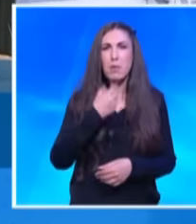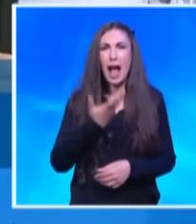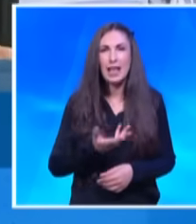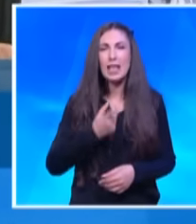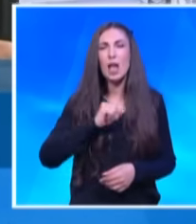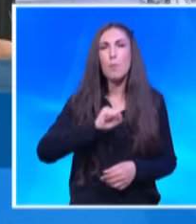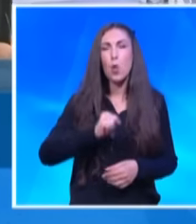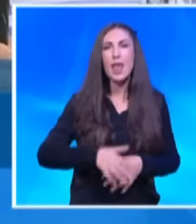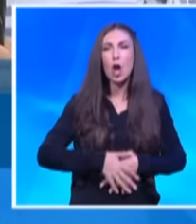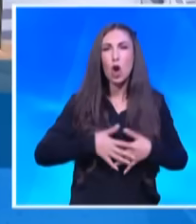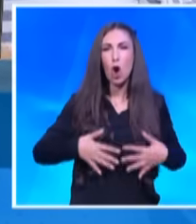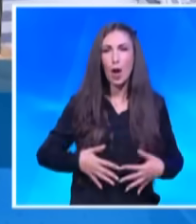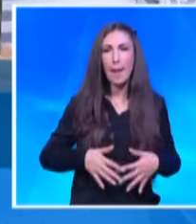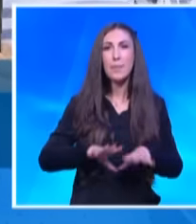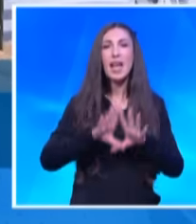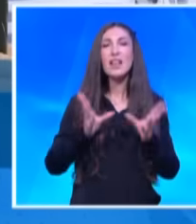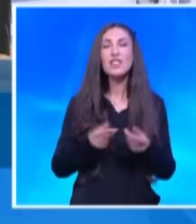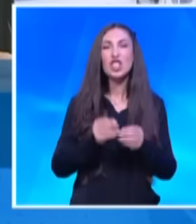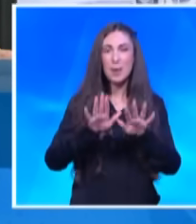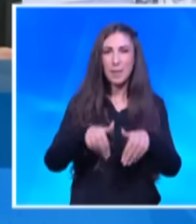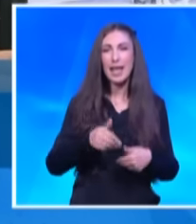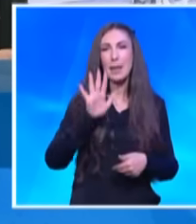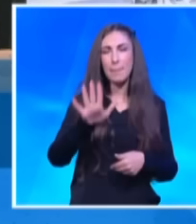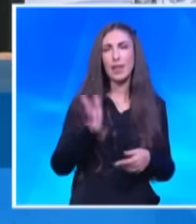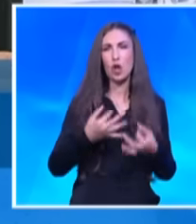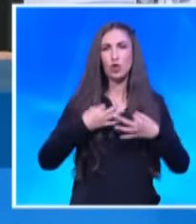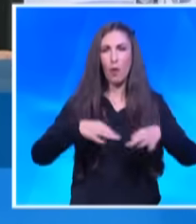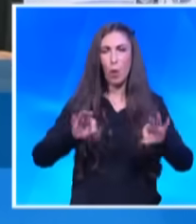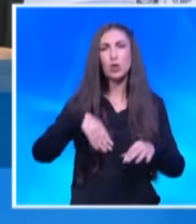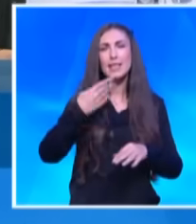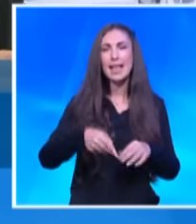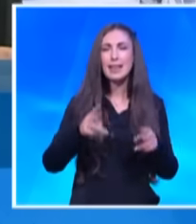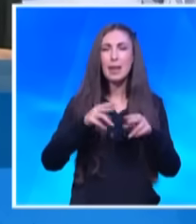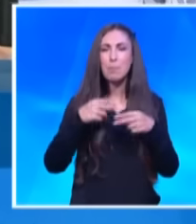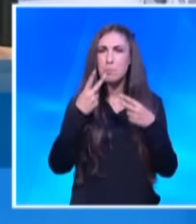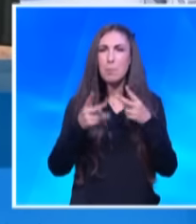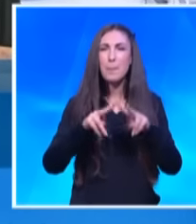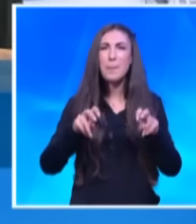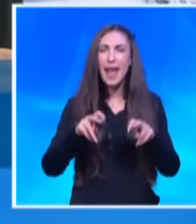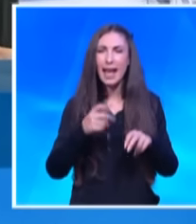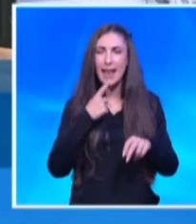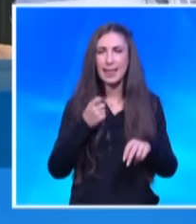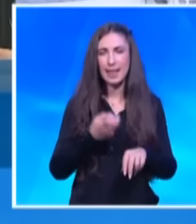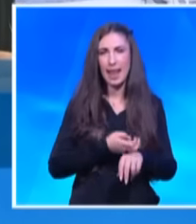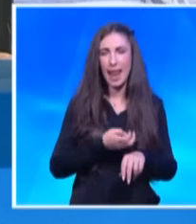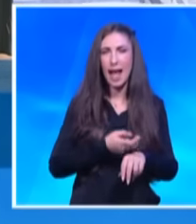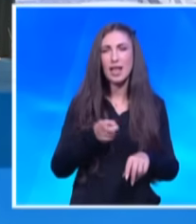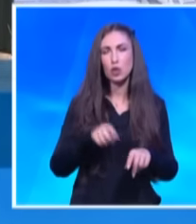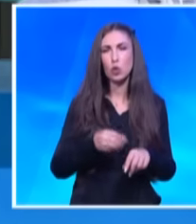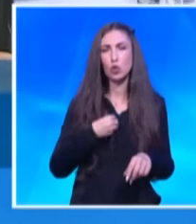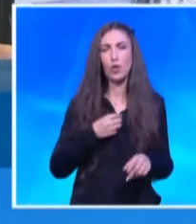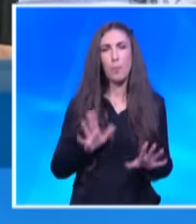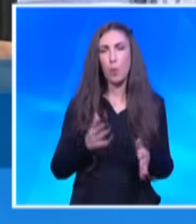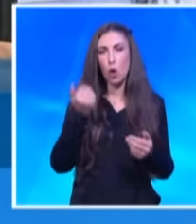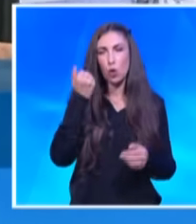болки. Всички са приети. 5 от децата са освободени след преглед на медиците тук в лечебното заведение, тъй като са се почувствали